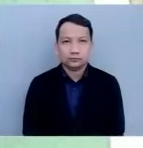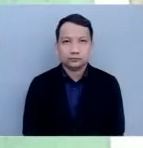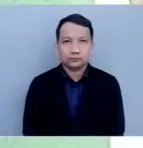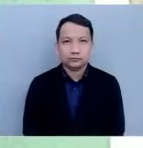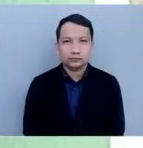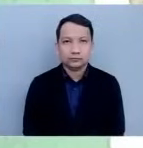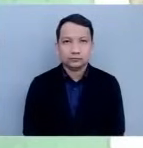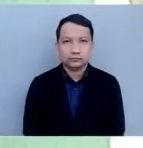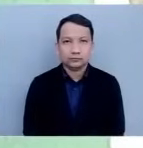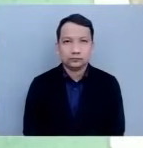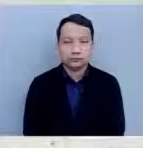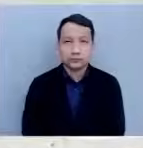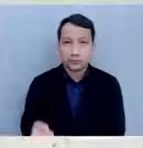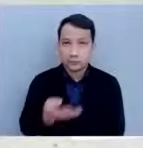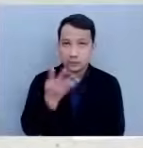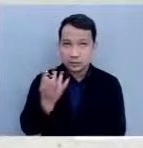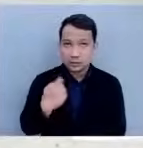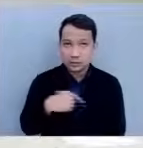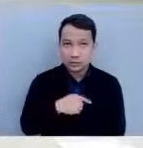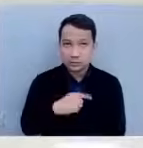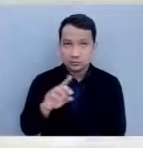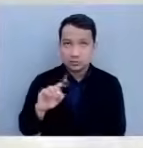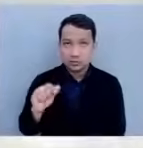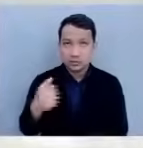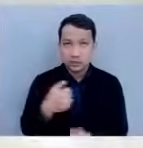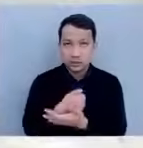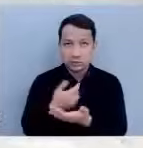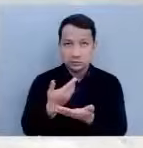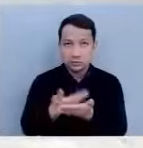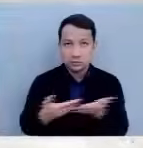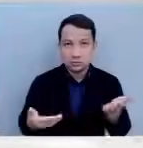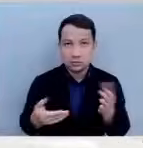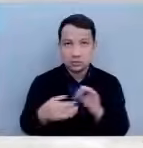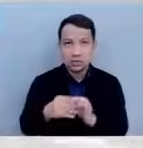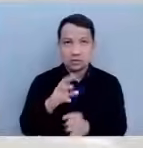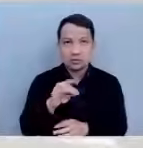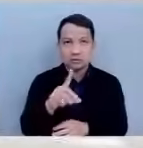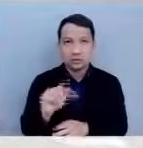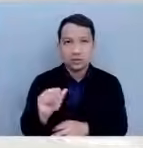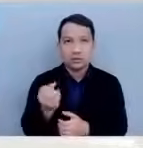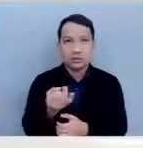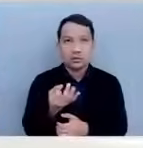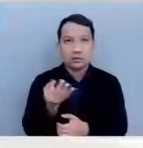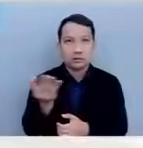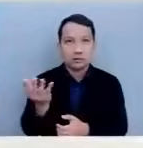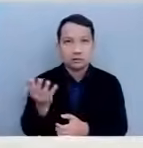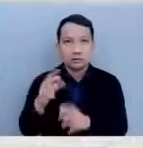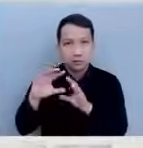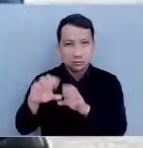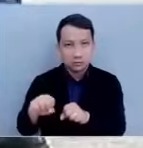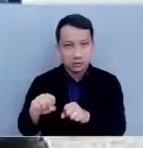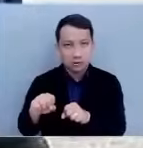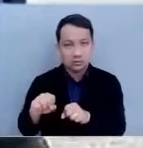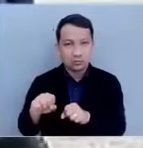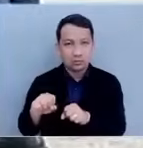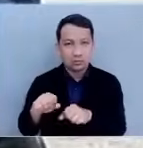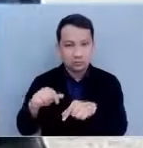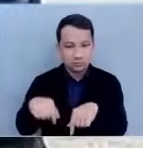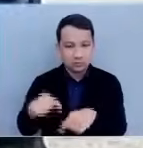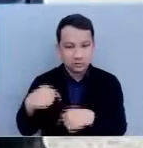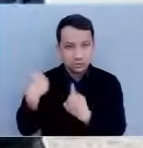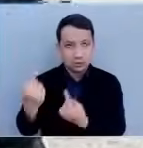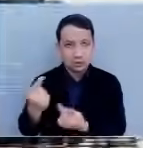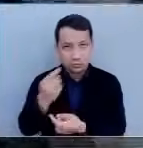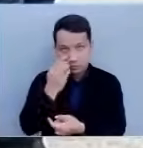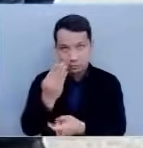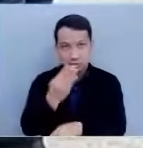Gretchen, sa tanong mo, wala pa tayong datos na nakukuha talaga sa MMDA kung ilan yung mga nahuhuli nila these past few